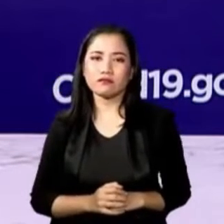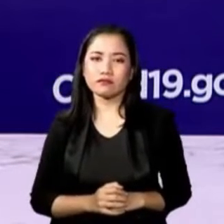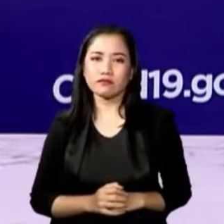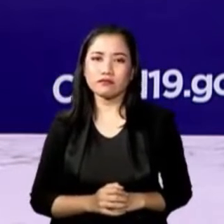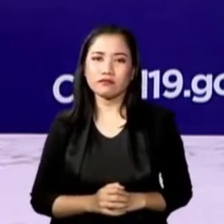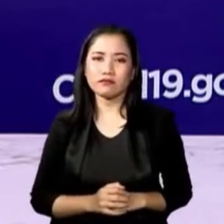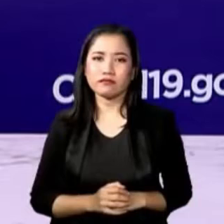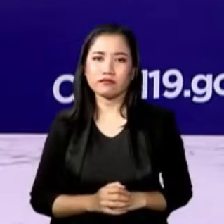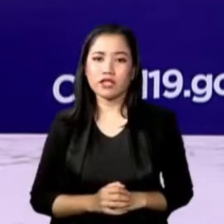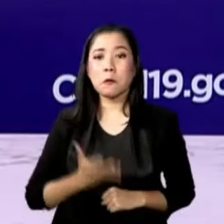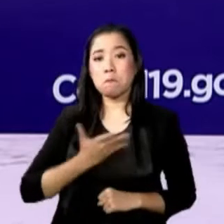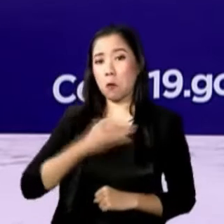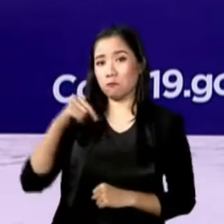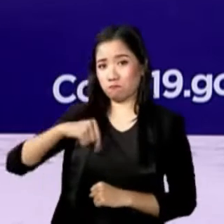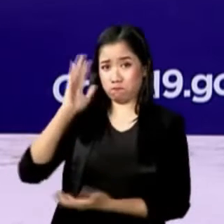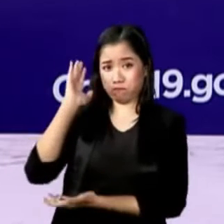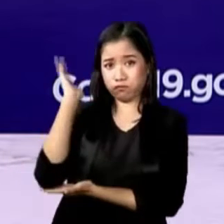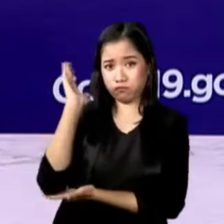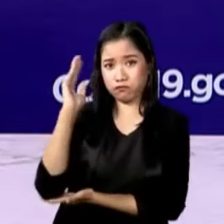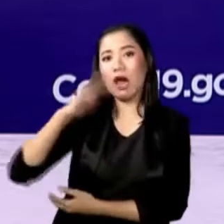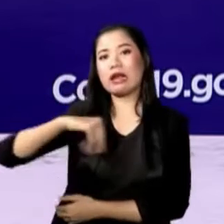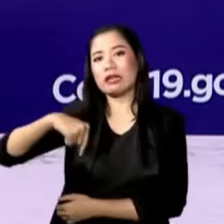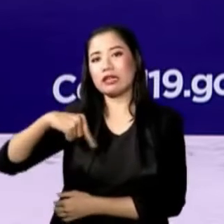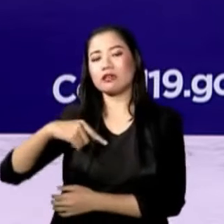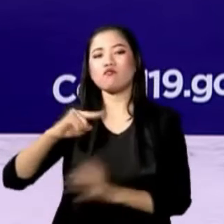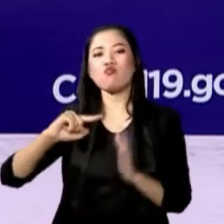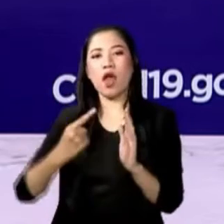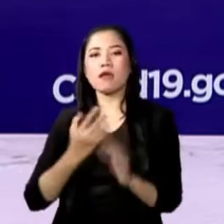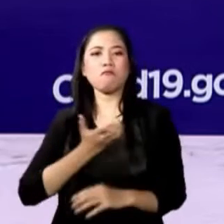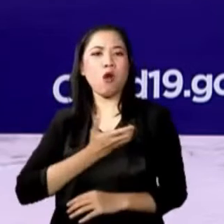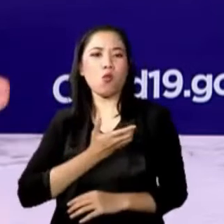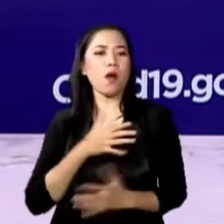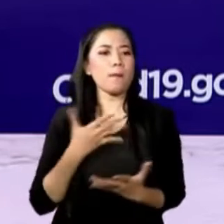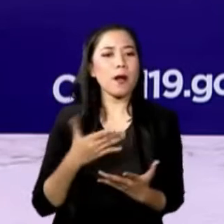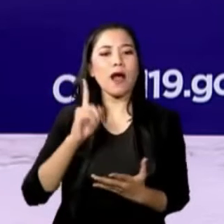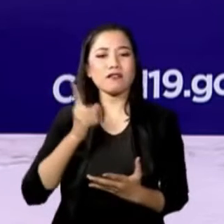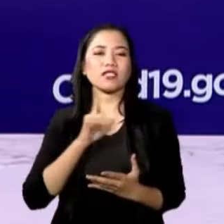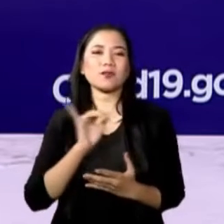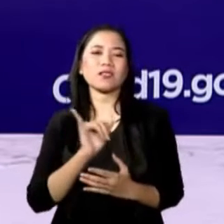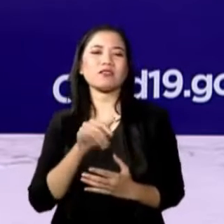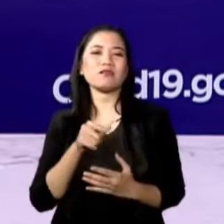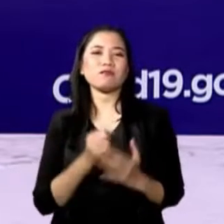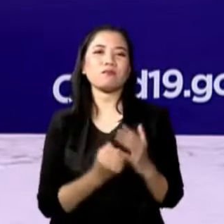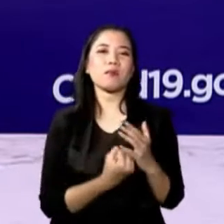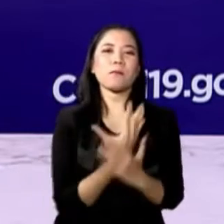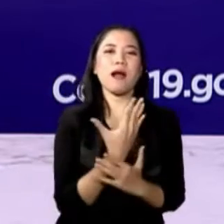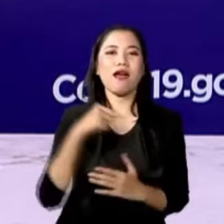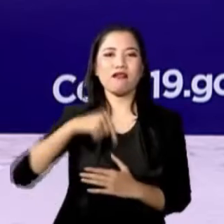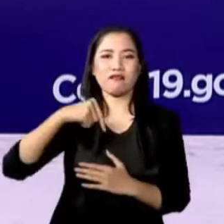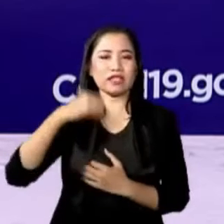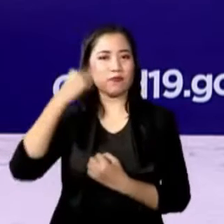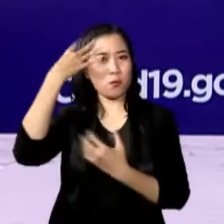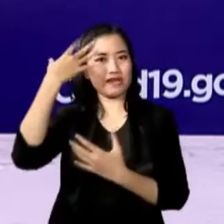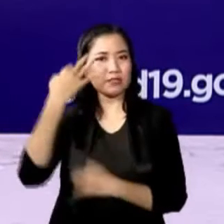Untuk memulai paparan hari ini, saya akan menyampaikan perkembangan terkini terkait penanganan COVID-19 di